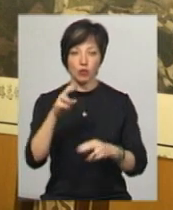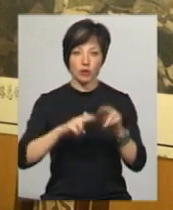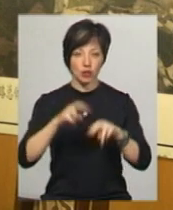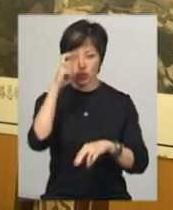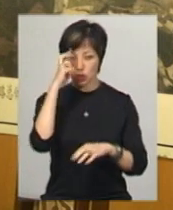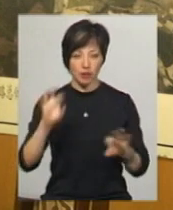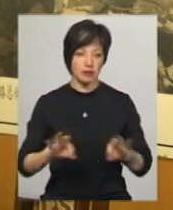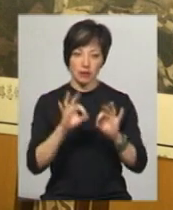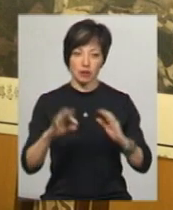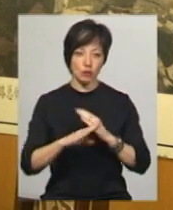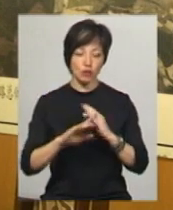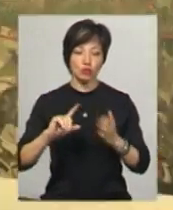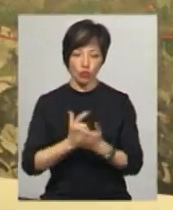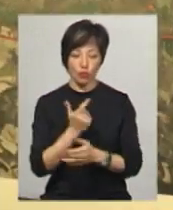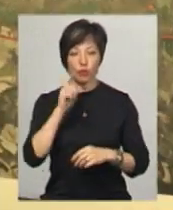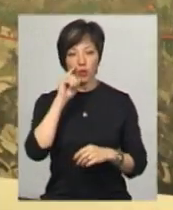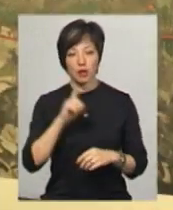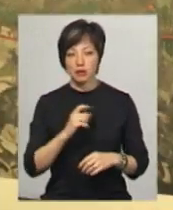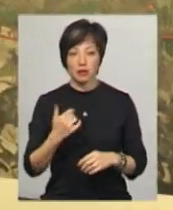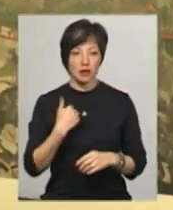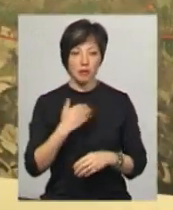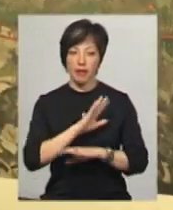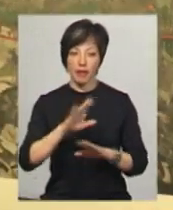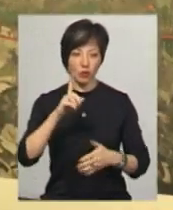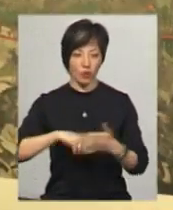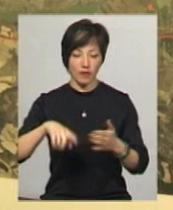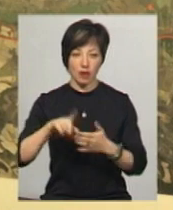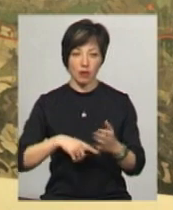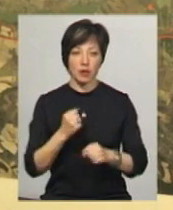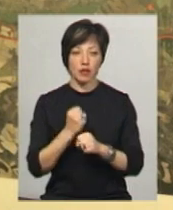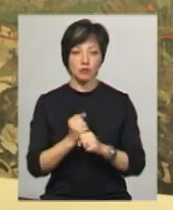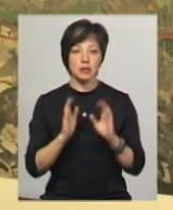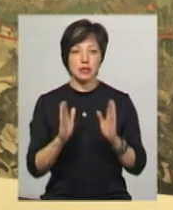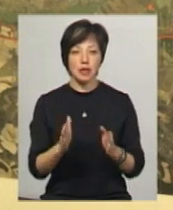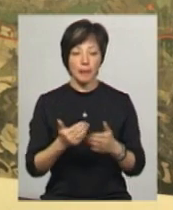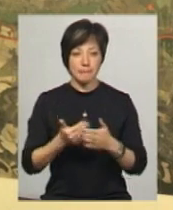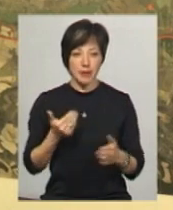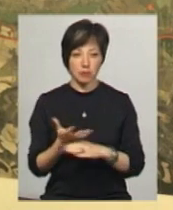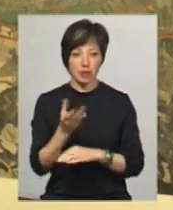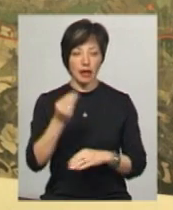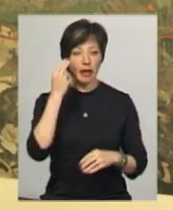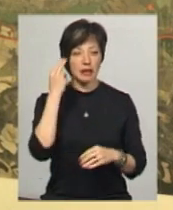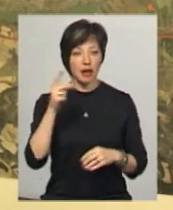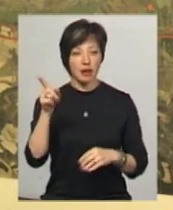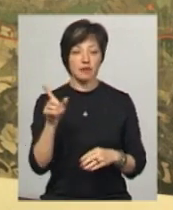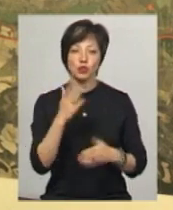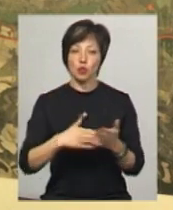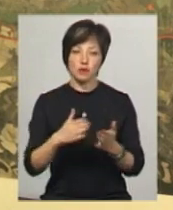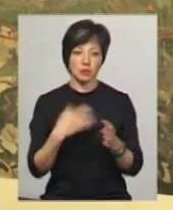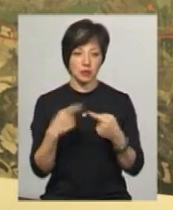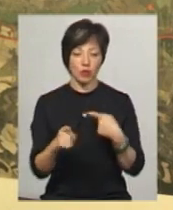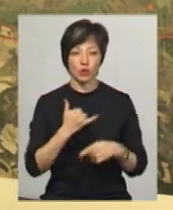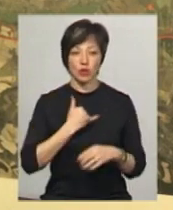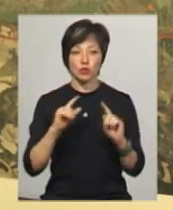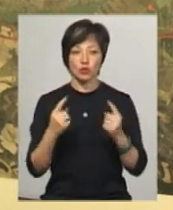не допомогла, і знову ж таки в Україні нам не довіряють. Ми працюємо тільки по предоплаті. В Китаї ж все зовсім не так. У